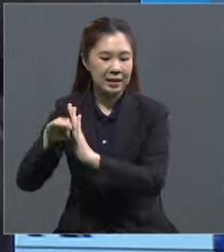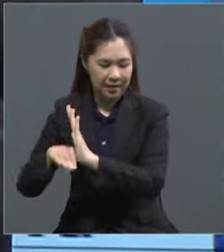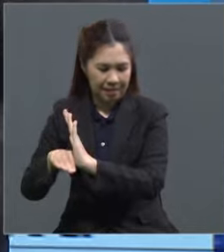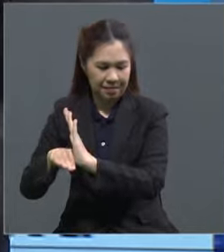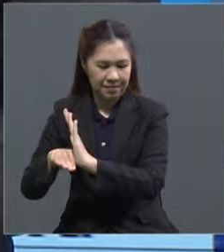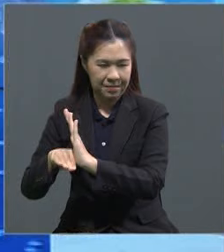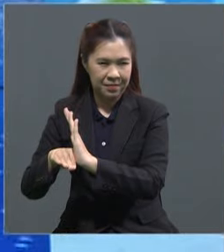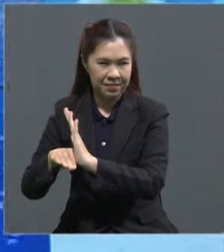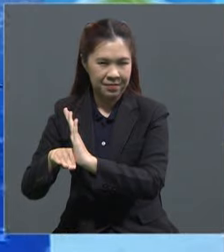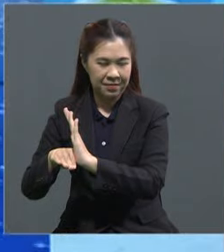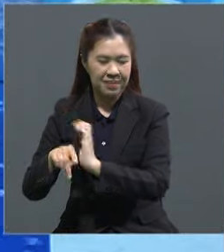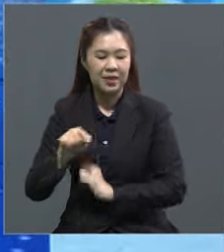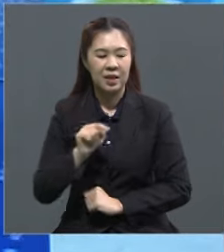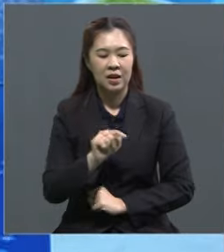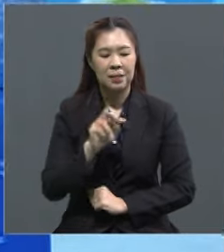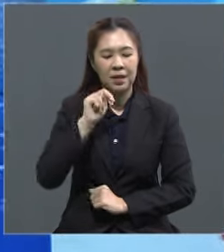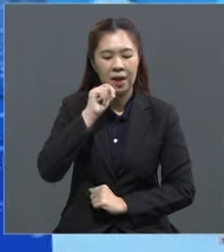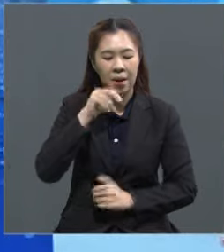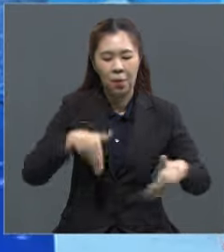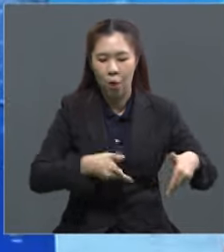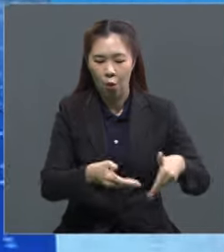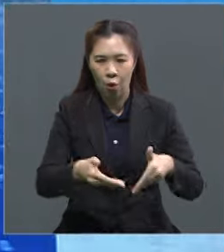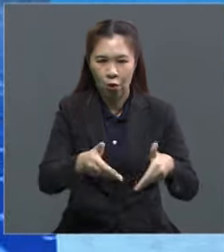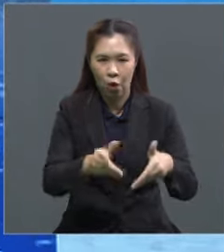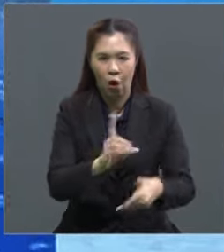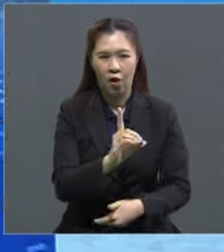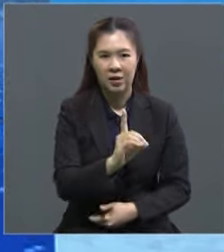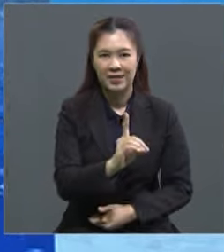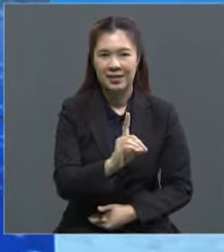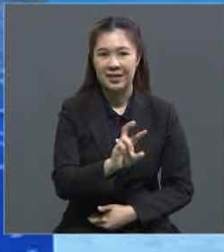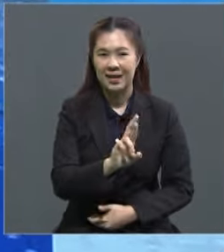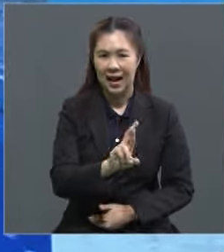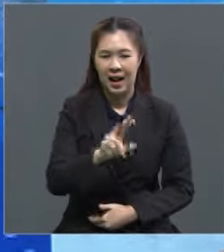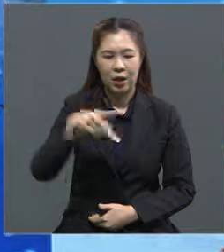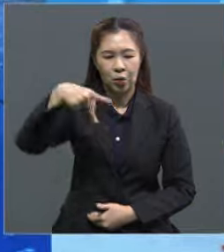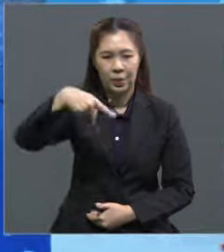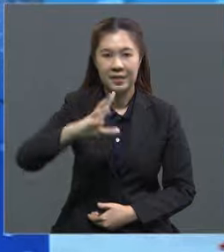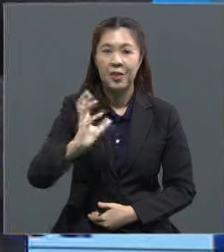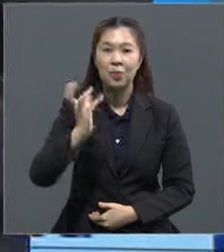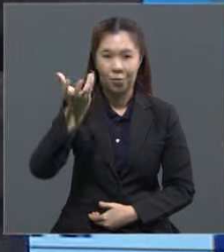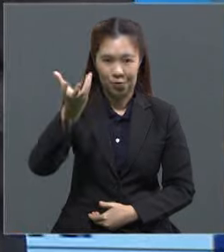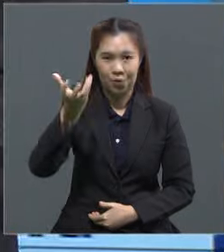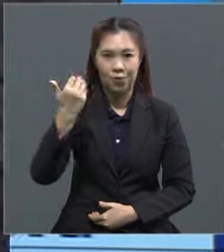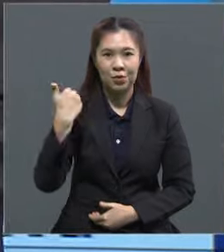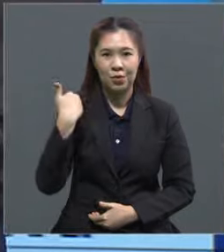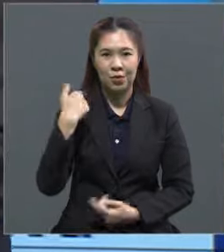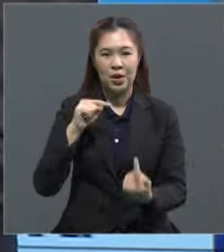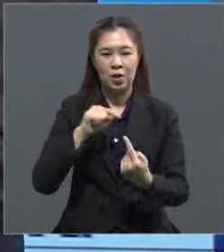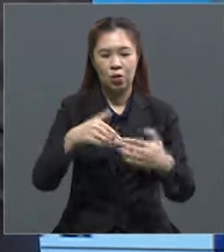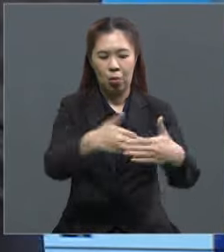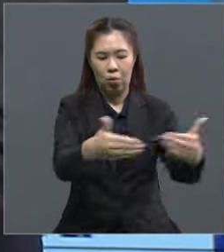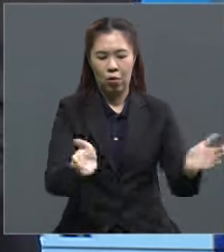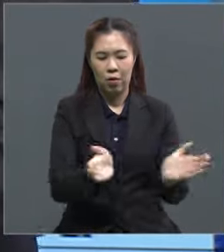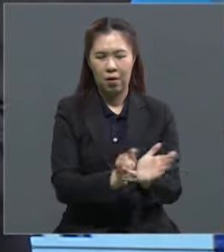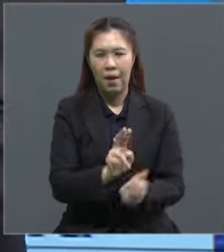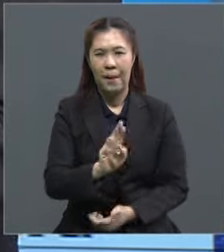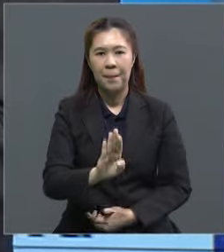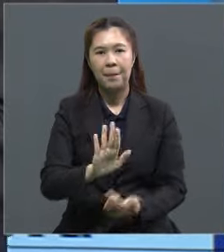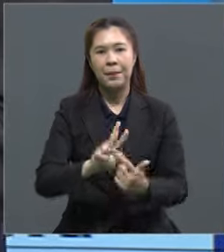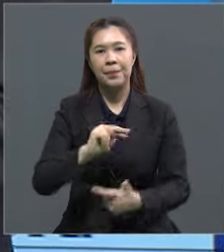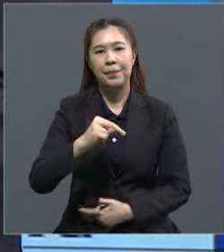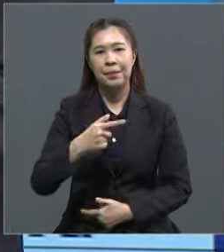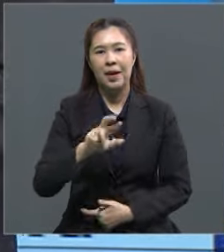ระบายไปทางคลอง Drกับ dr2ที่ออกไปทางพิษุโลกตรงนู้นนะครับจากทางทุ่งบางกรรมทางอะไรพวกนี้เนี่ยก็ระบาย